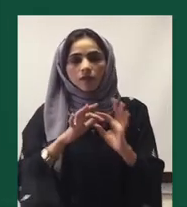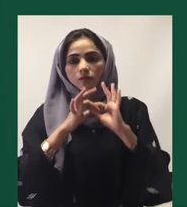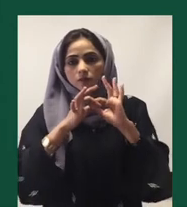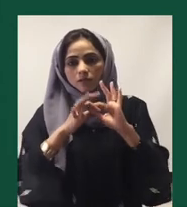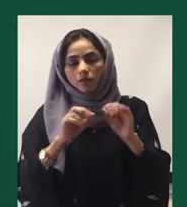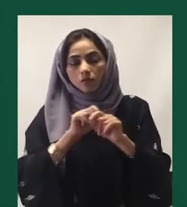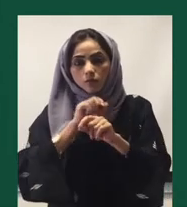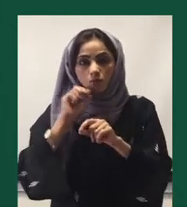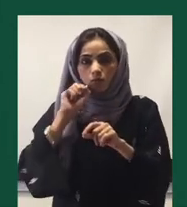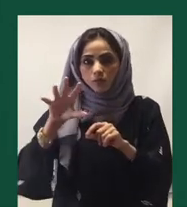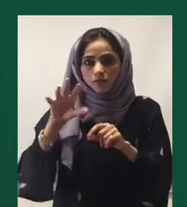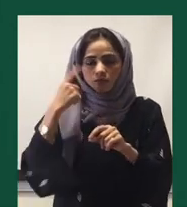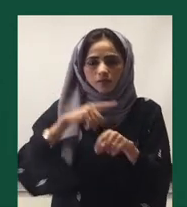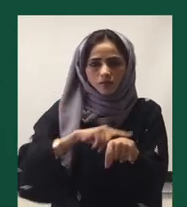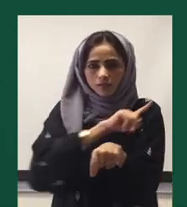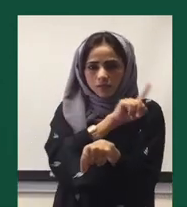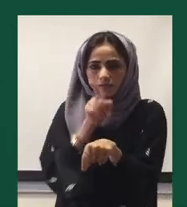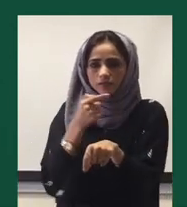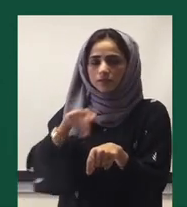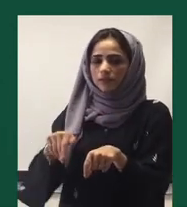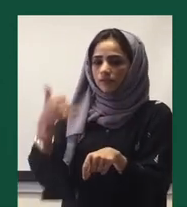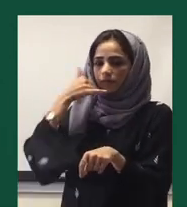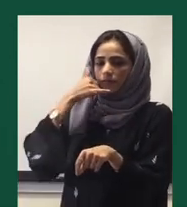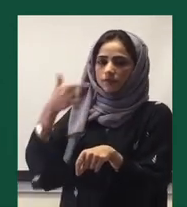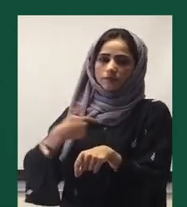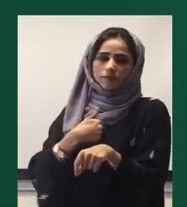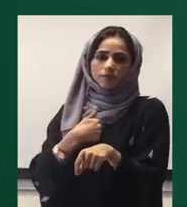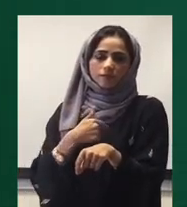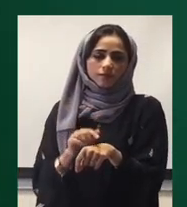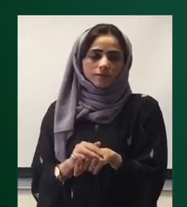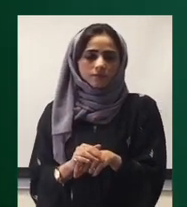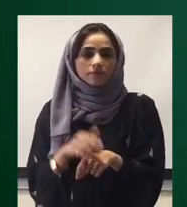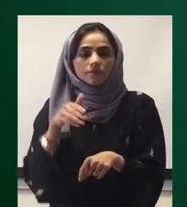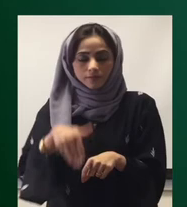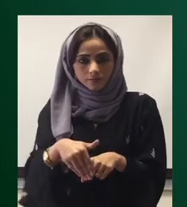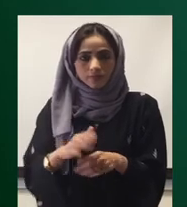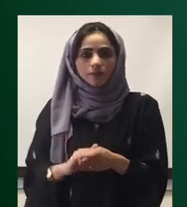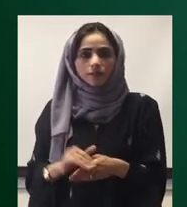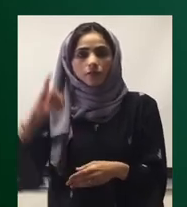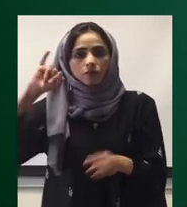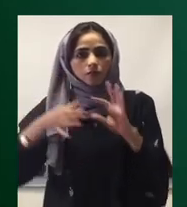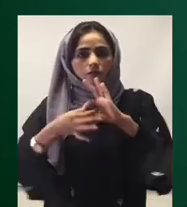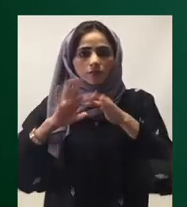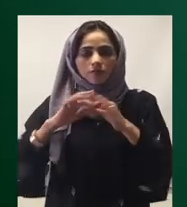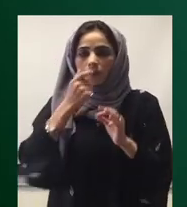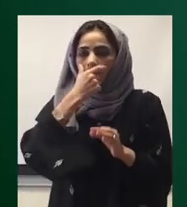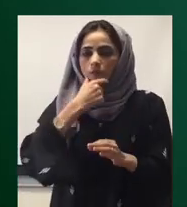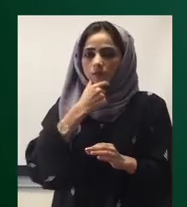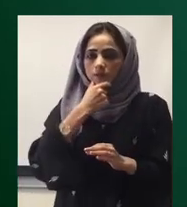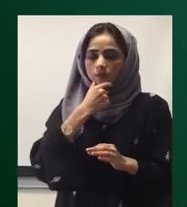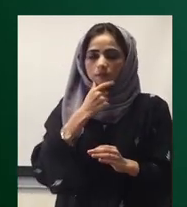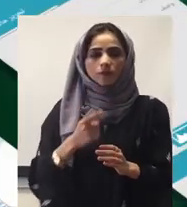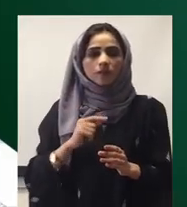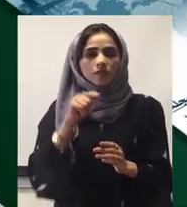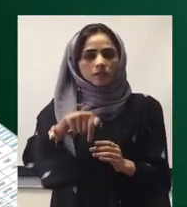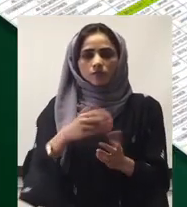المباشر على مدار الساعة من خلال اتصل بنا. نحن في مؤسسة الفجيرة للموارد